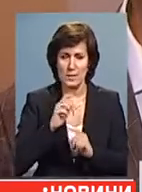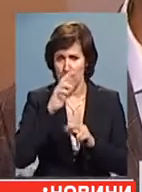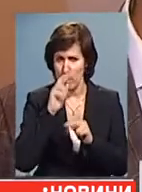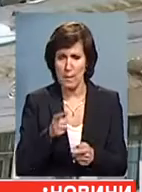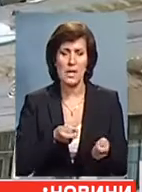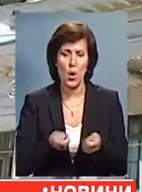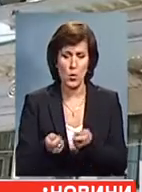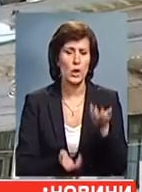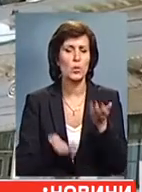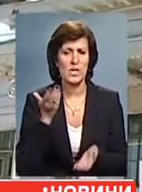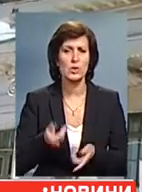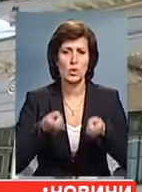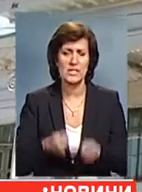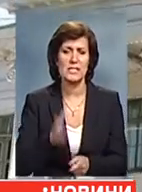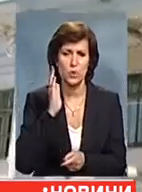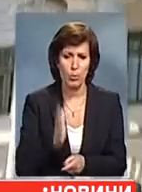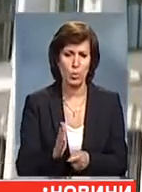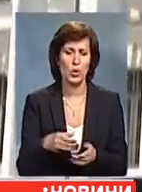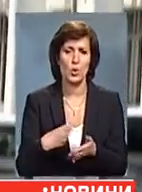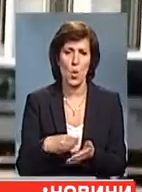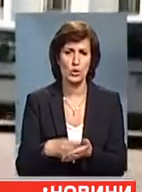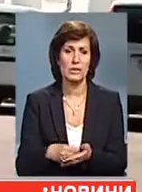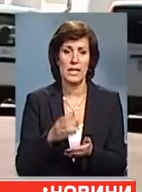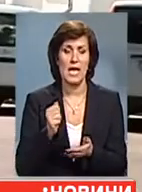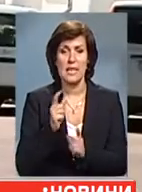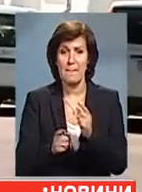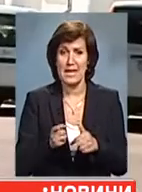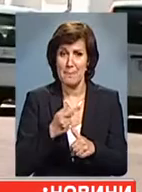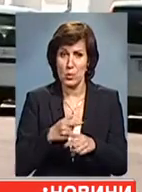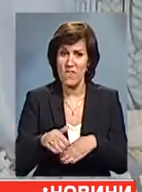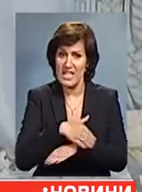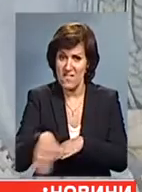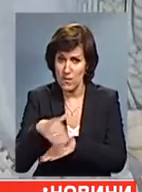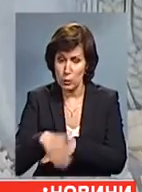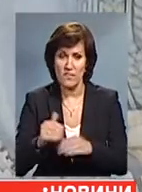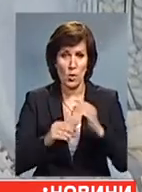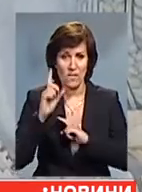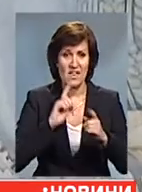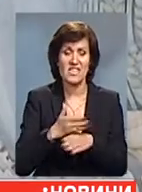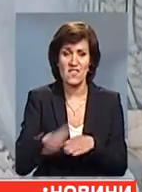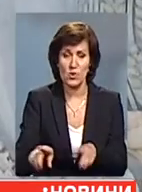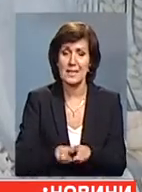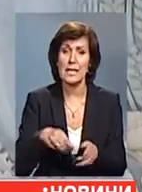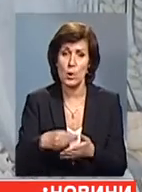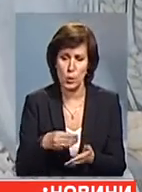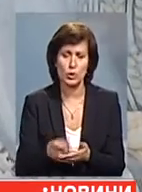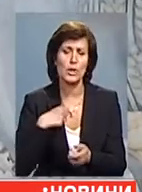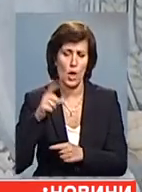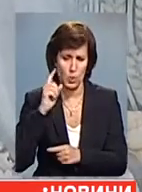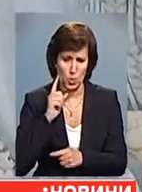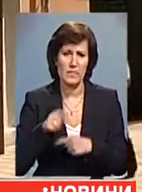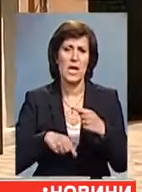уряду. Якщо дійсно будуть кошти на перейменування вулиці, якщо буде Верховна Рада виділяти такі кошти, то я думаю,